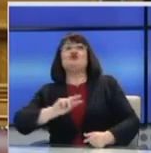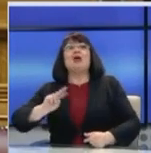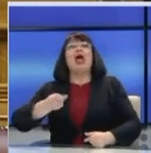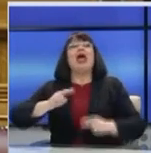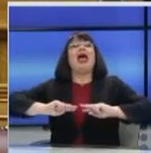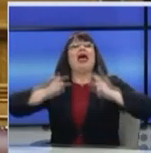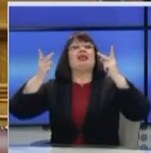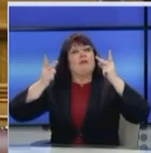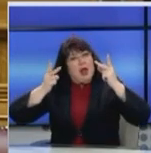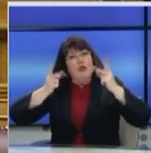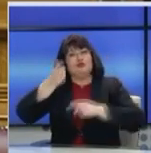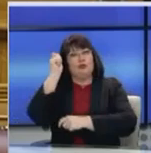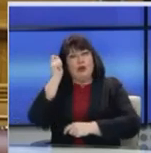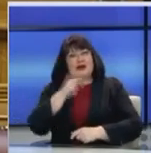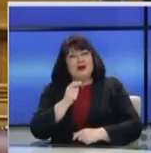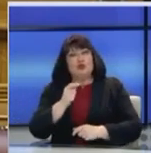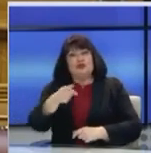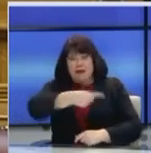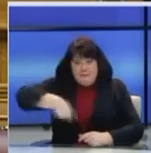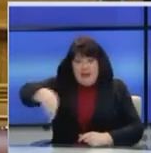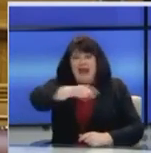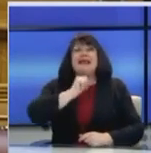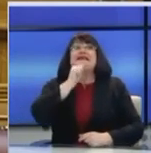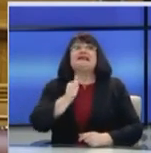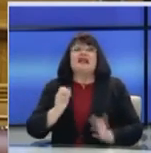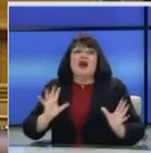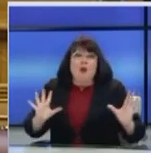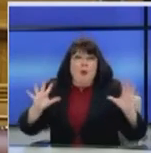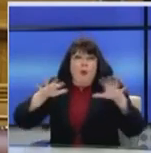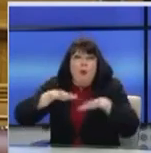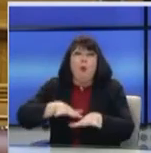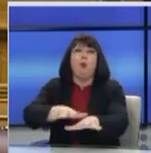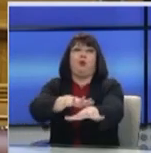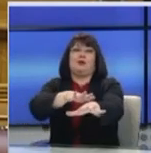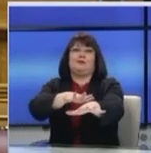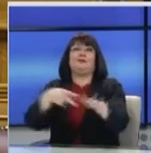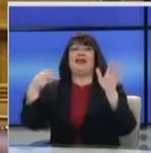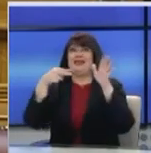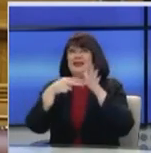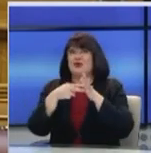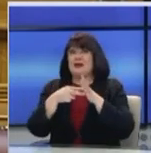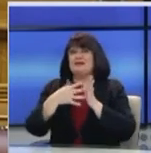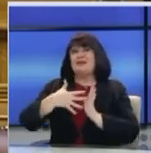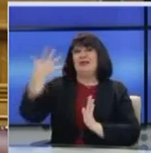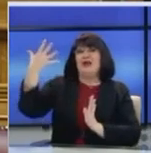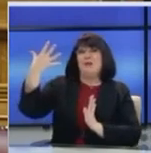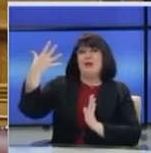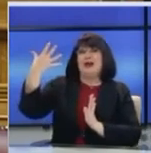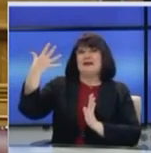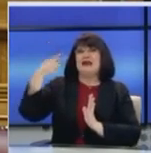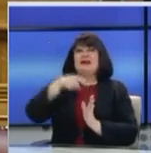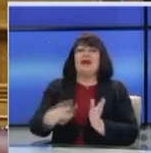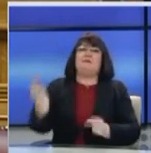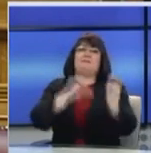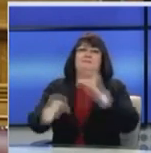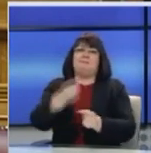αντιπάλων. Η πάνω και η κάτω πλατεία ενώθηκαν πολιτικά το 2015 και σας